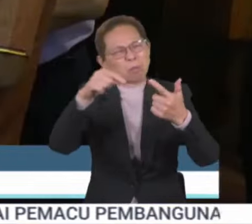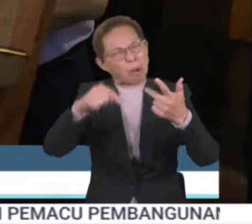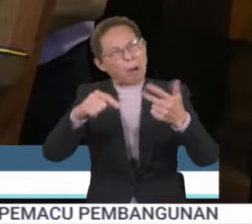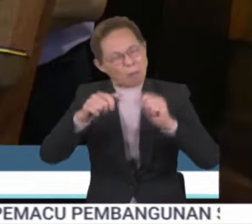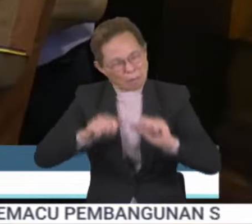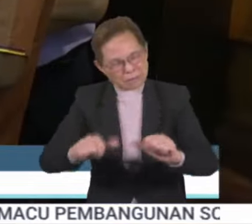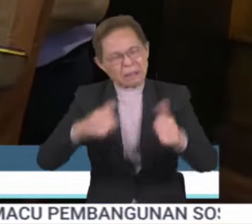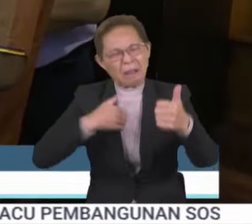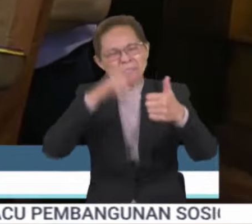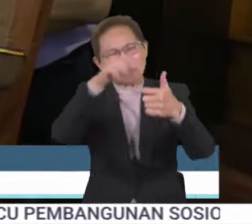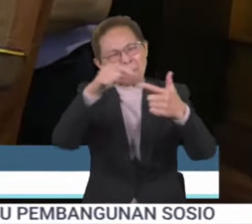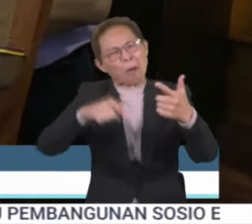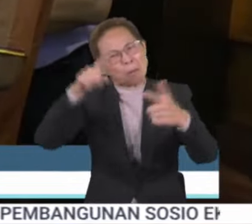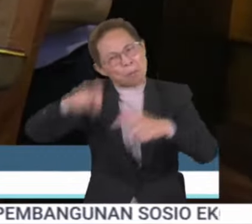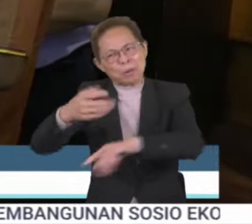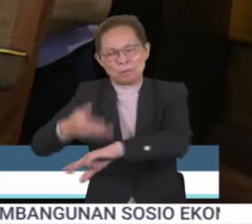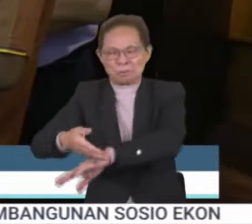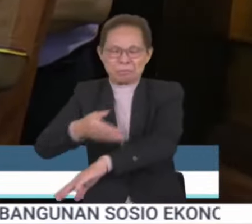Perlu